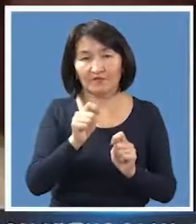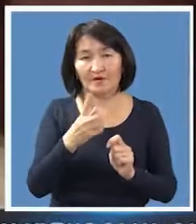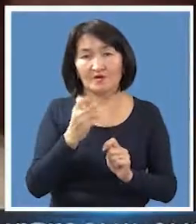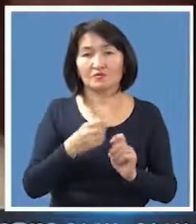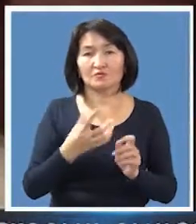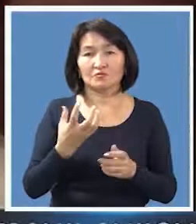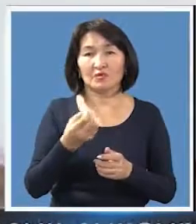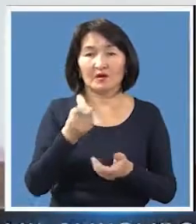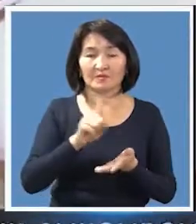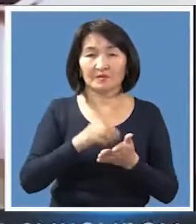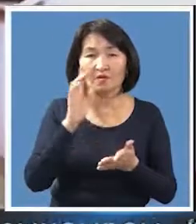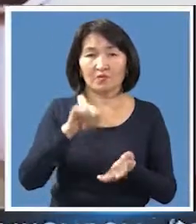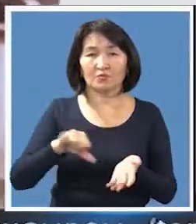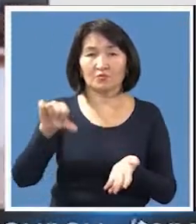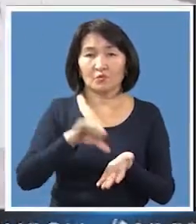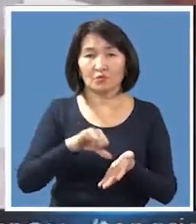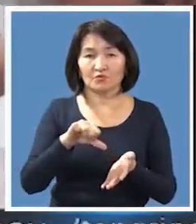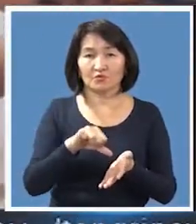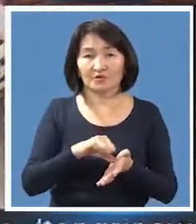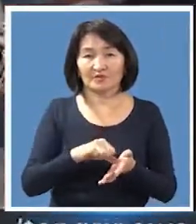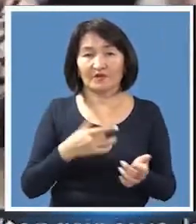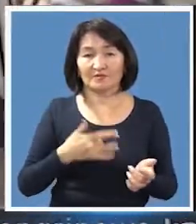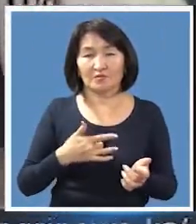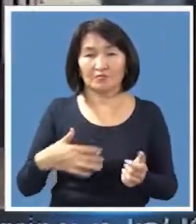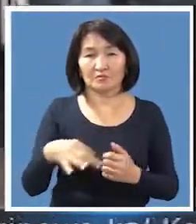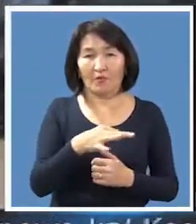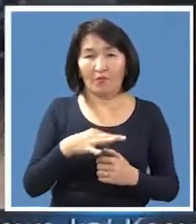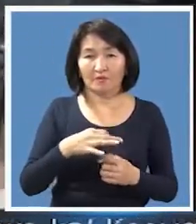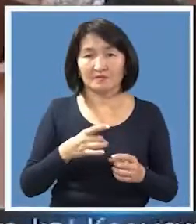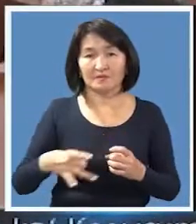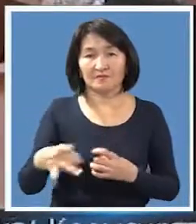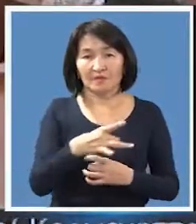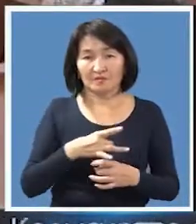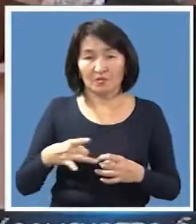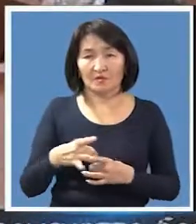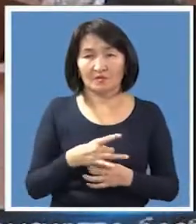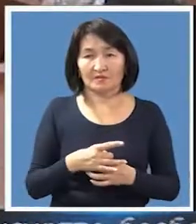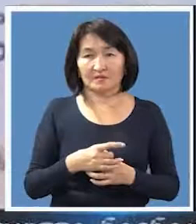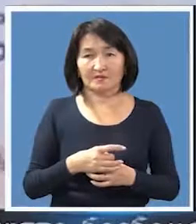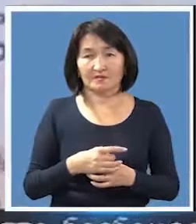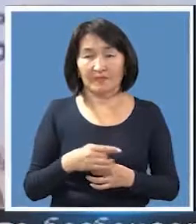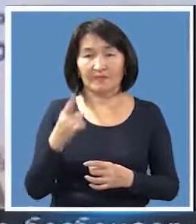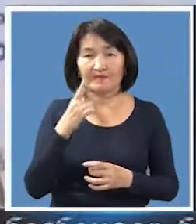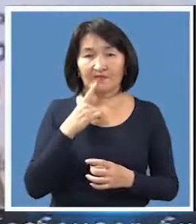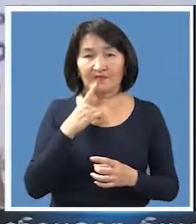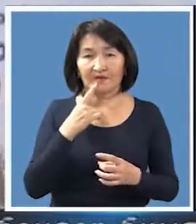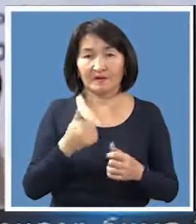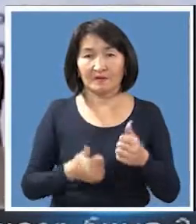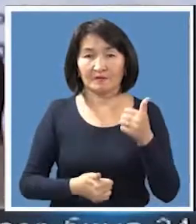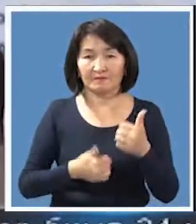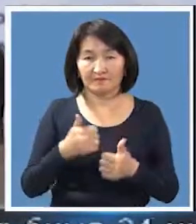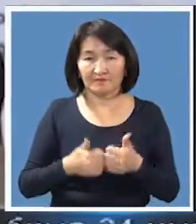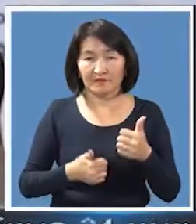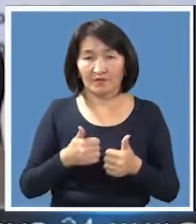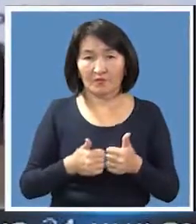олимпиаданың жеңімпазы республикалық тілдарын байқауына Жамбыл облысының атынан қатысатын болады. Тілдарын олимпиадасының тапсырмаларында